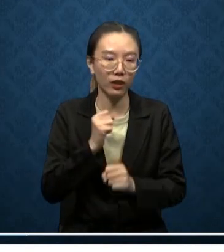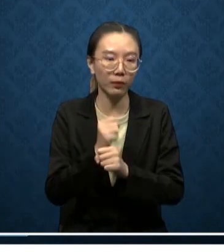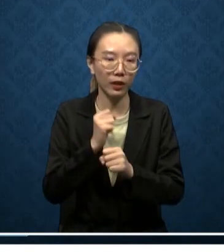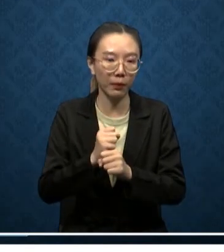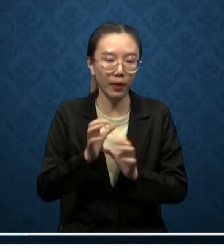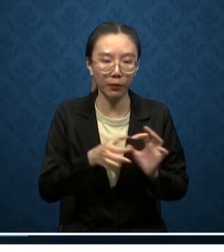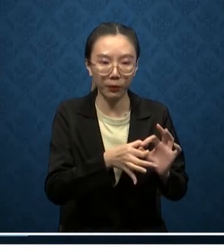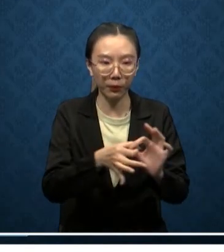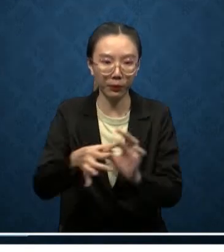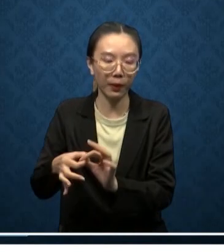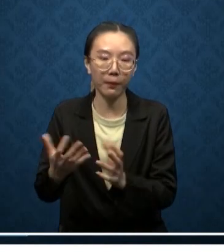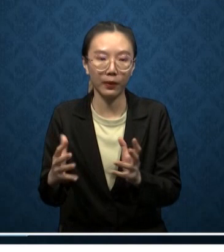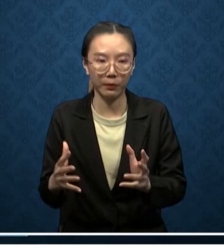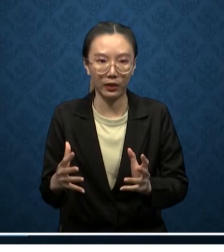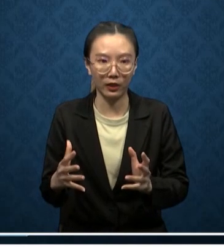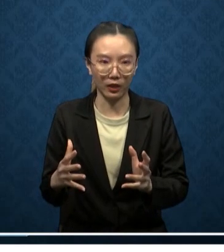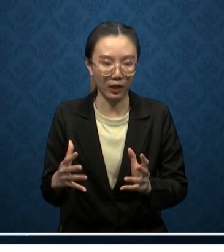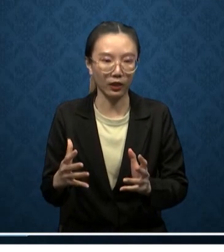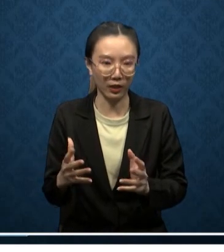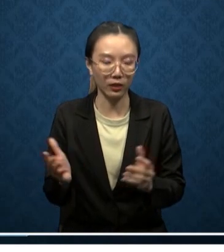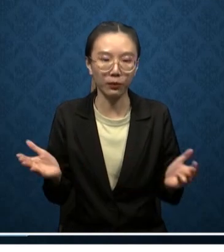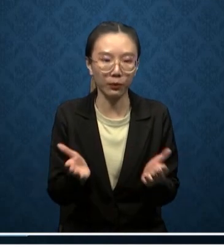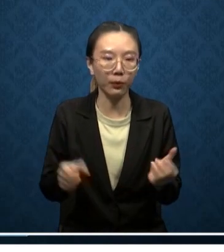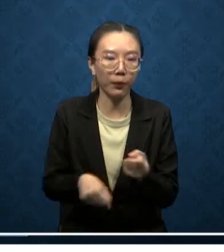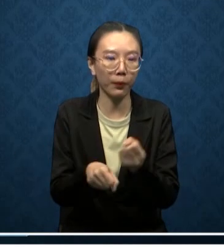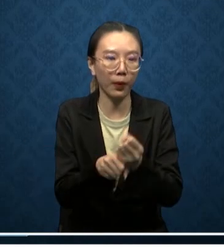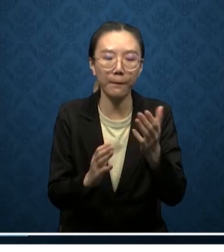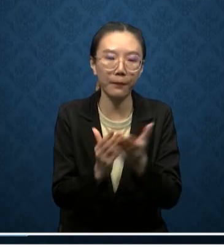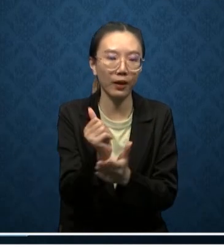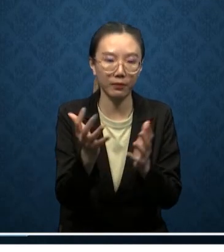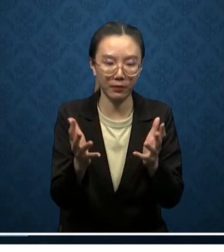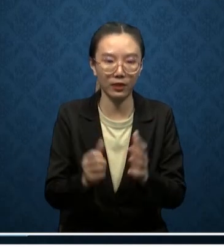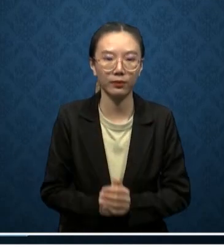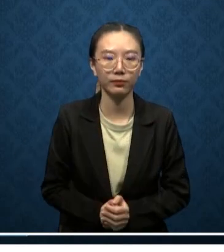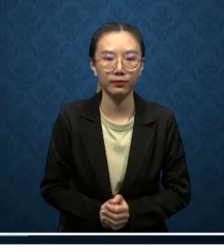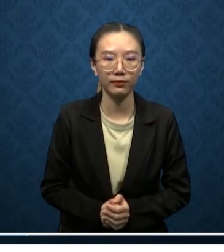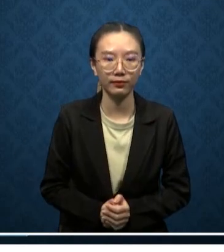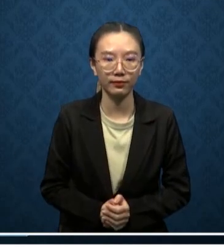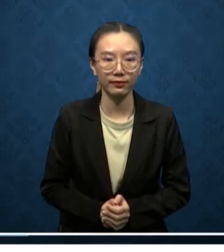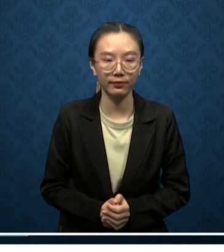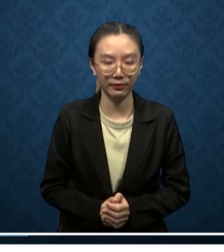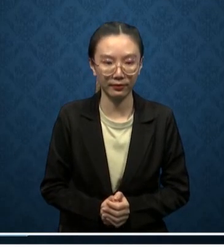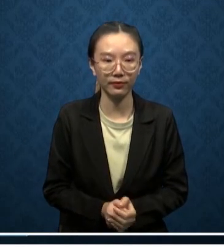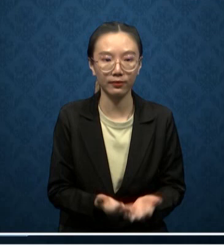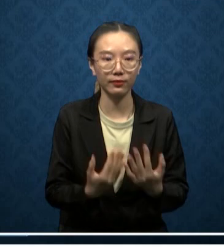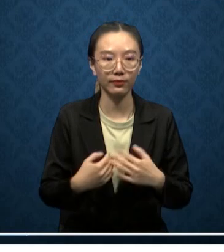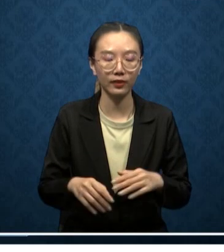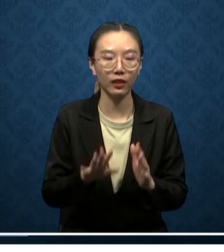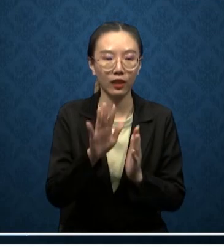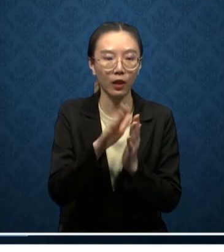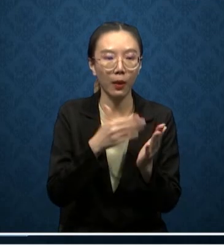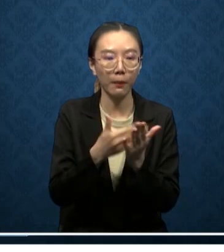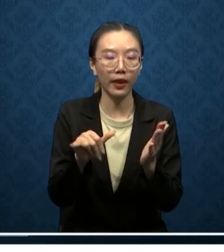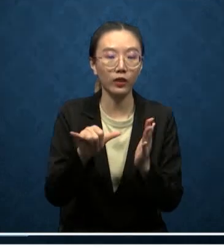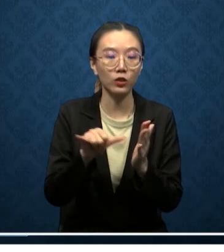คล้องไปในทิศทางเดียวกันการขับเคลื่อนเรื่องนี้จะไม่บรรลุผลอีกตัวนึงนะครับอีกประเด็นย่อยประเด็นถัดมาด้านยุทธศาสตร์ด้านการเกษตร